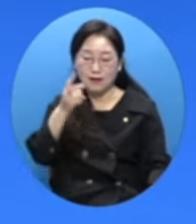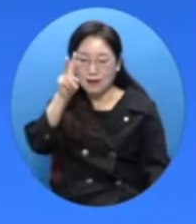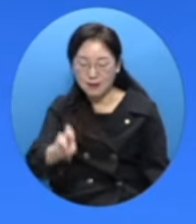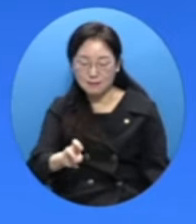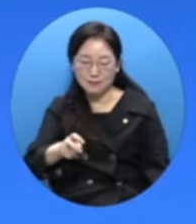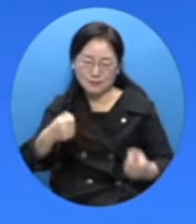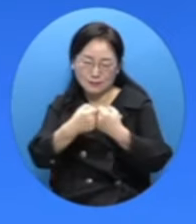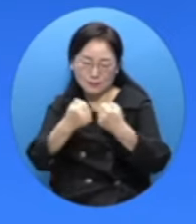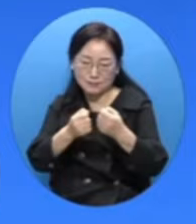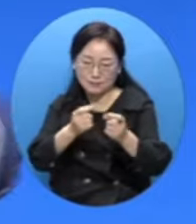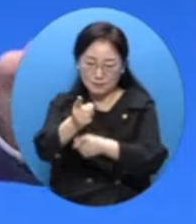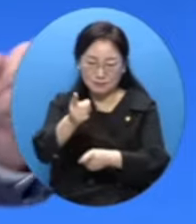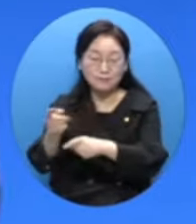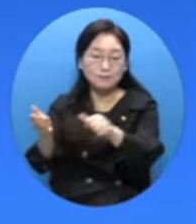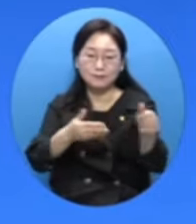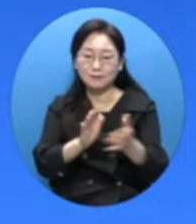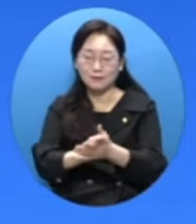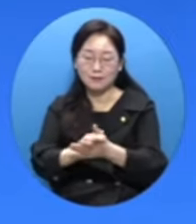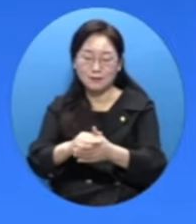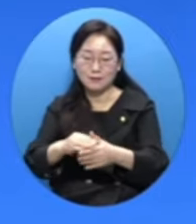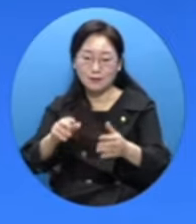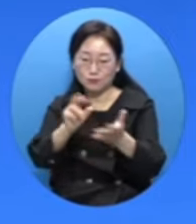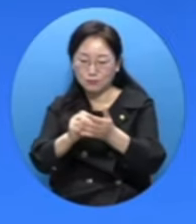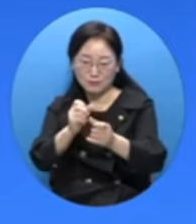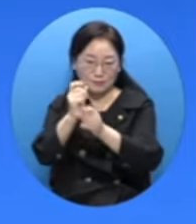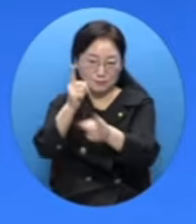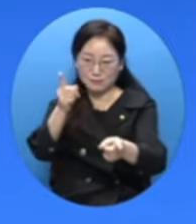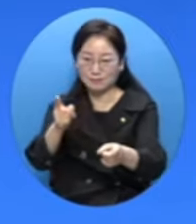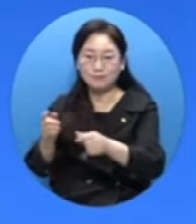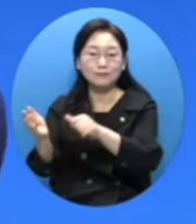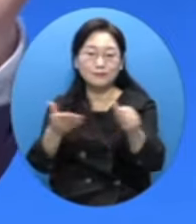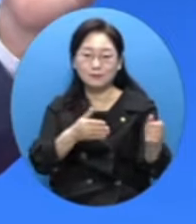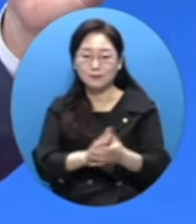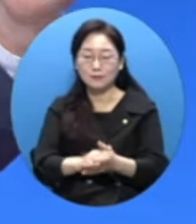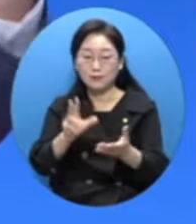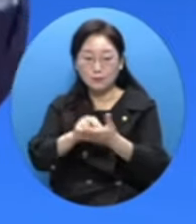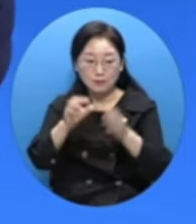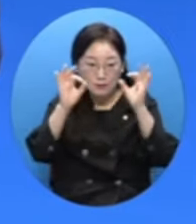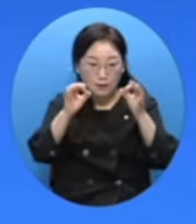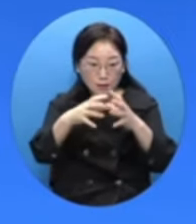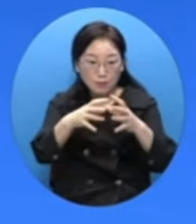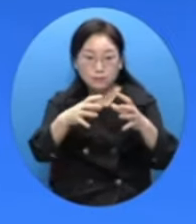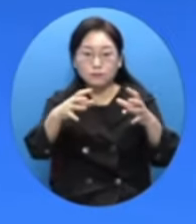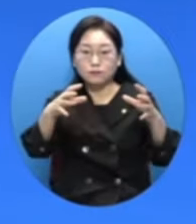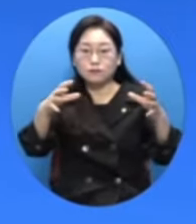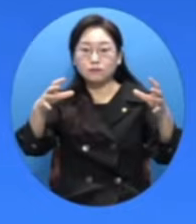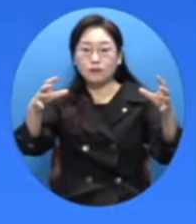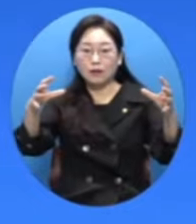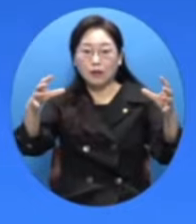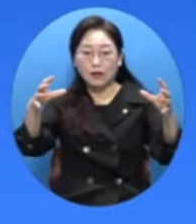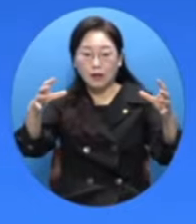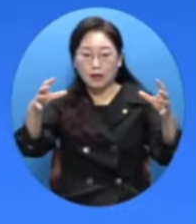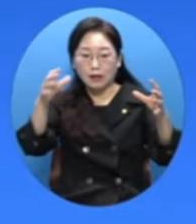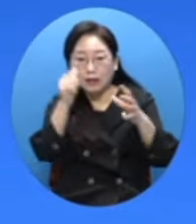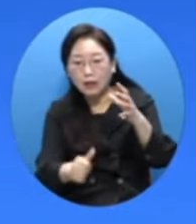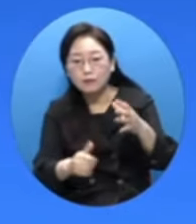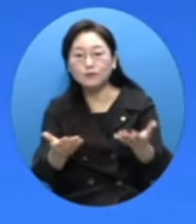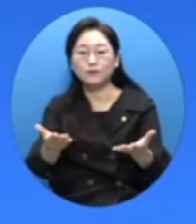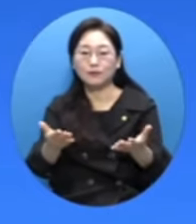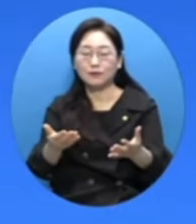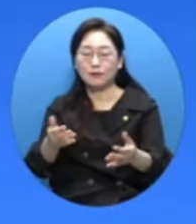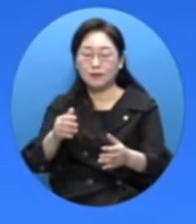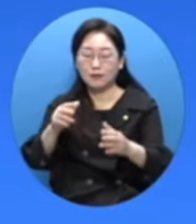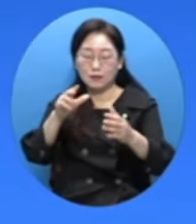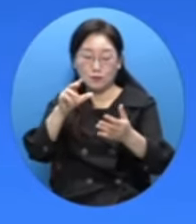승리하시기 바랍니다. 문제와 싸워 승리하시기 바랍니다. 문제를 바라보면 문제가 점점 커져서 문제의 진으로서 내가 깔아놓고 마는 것입니다. 그러나